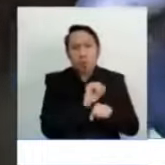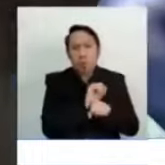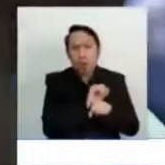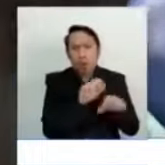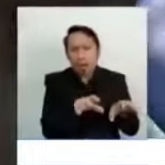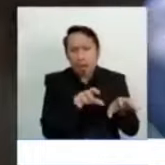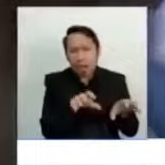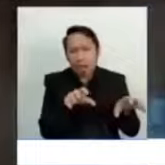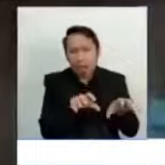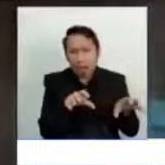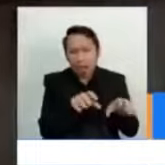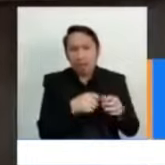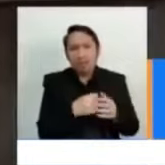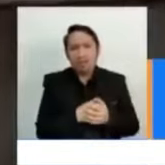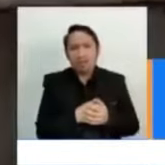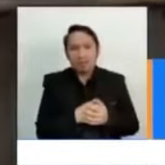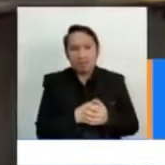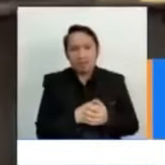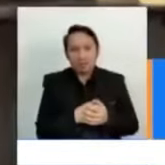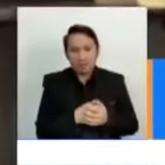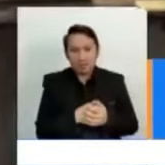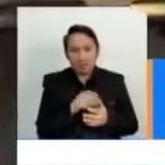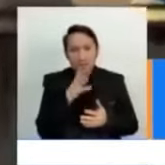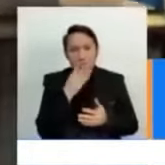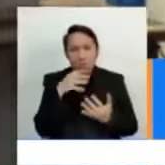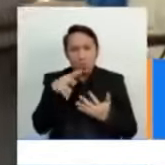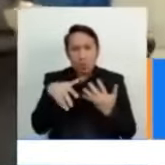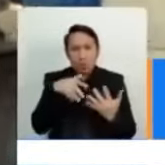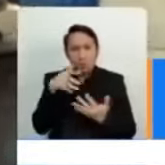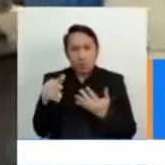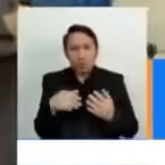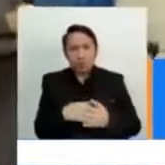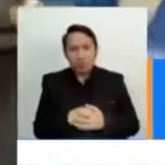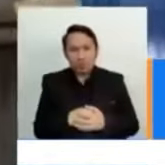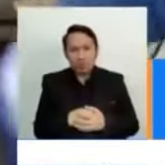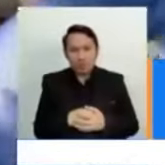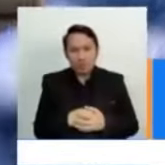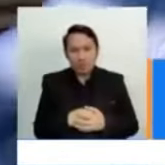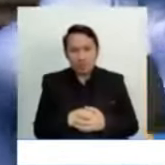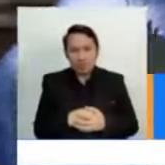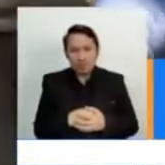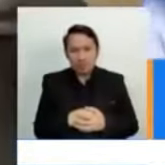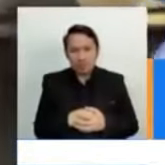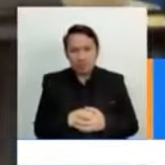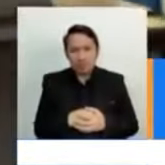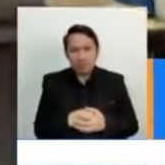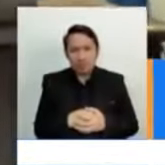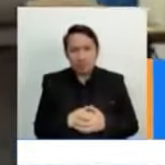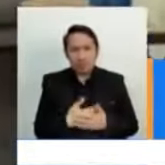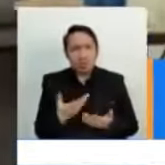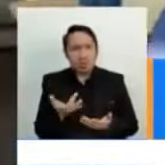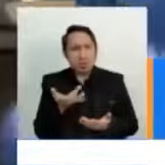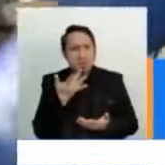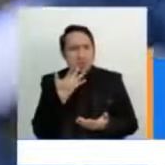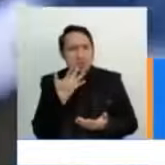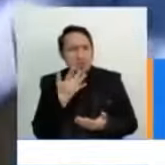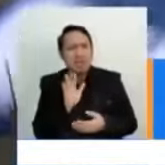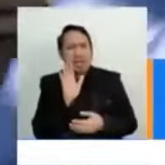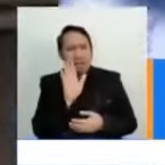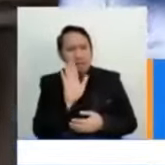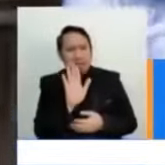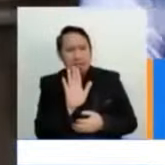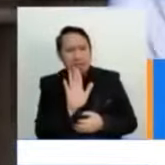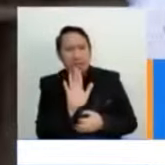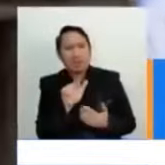talagang suki niya dito at talaga namang nagpakapagod para matikman, magbumiyahe at para matikman ang kanyang solid na